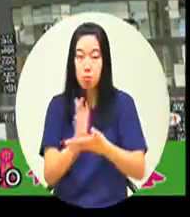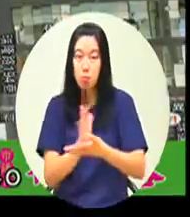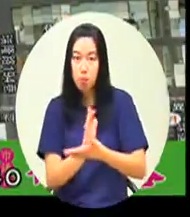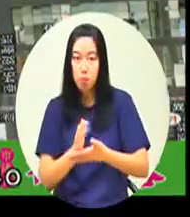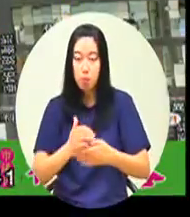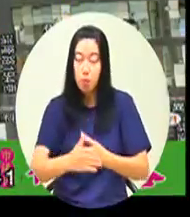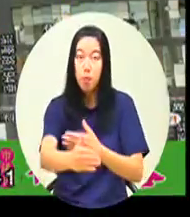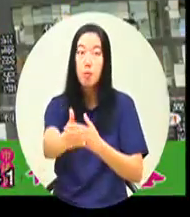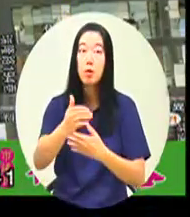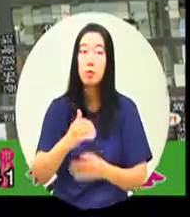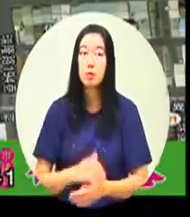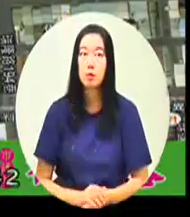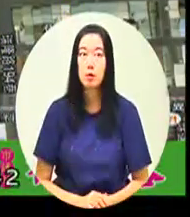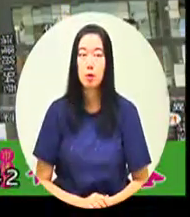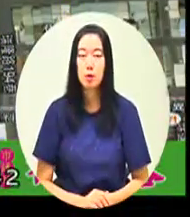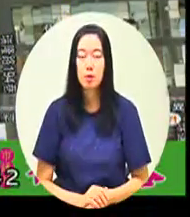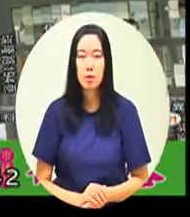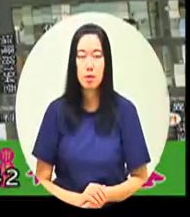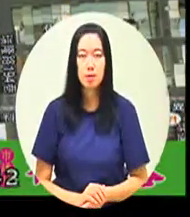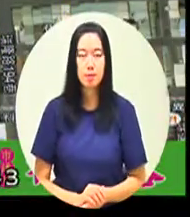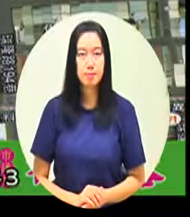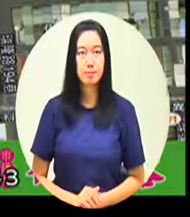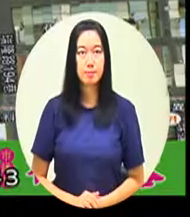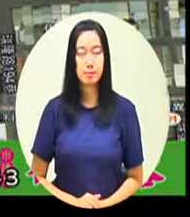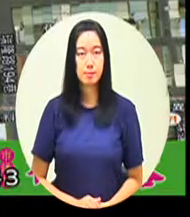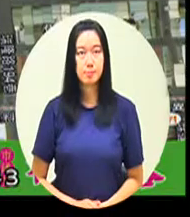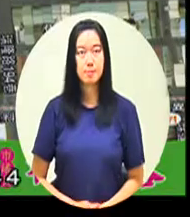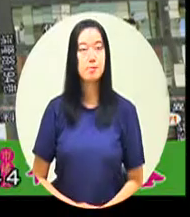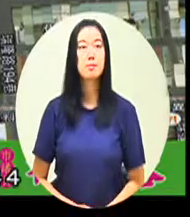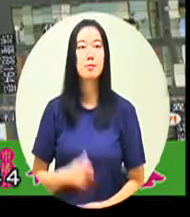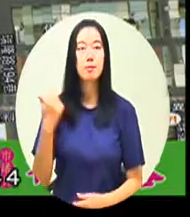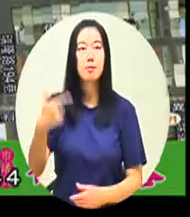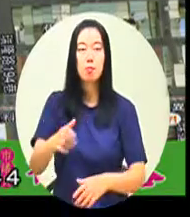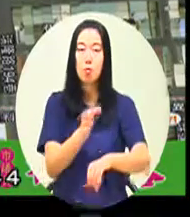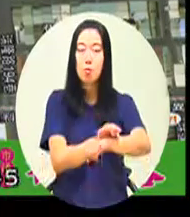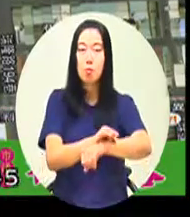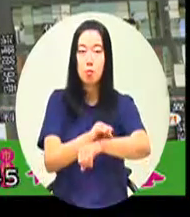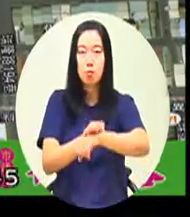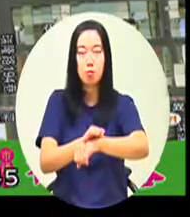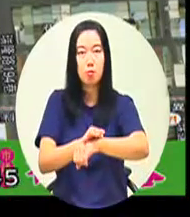中，还有这个也是我们瑞隆路